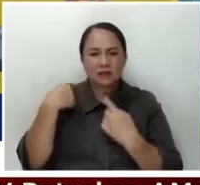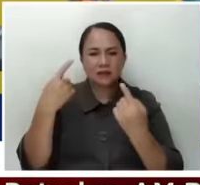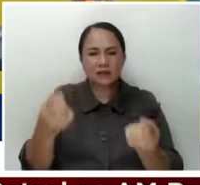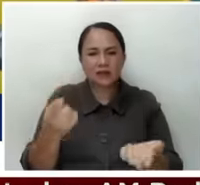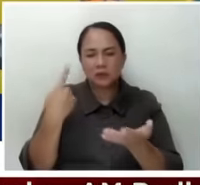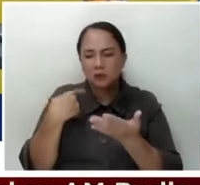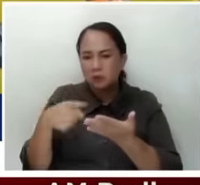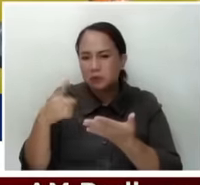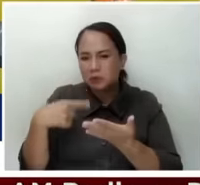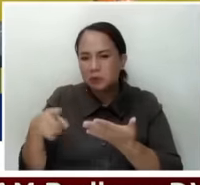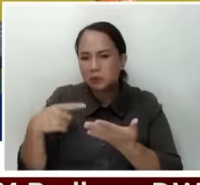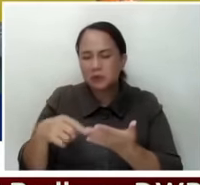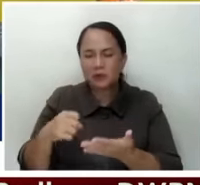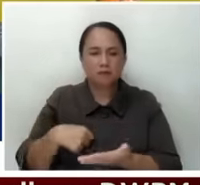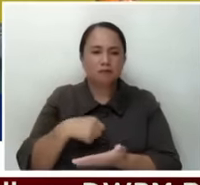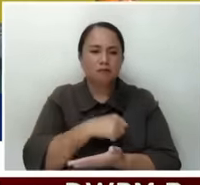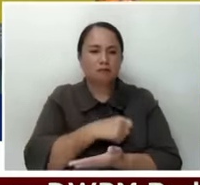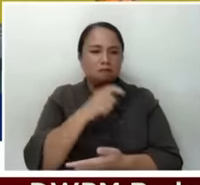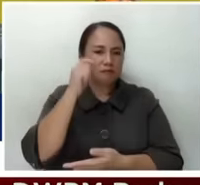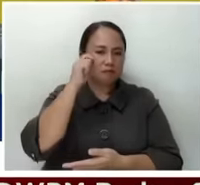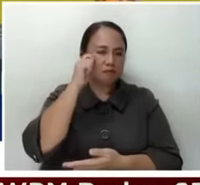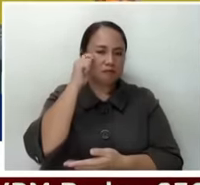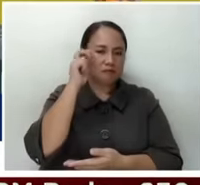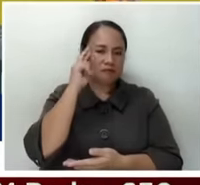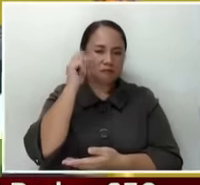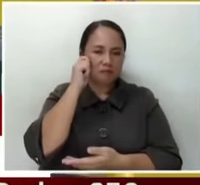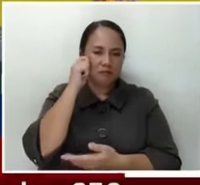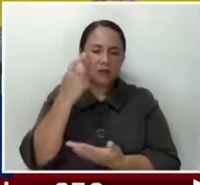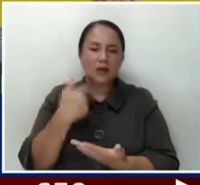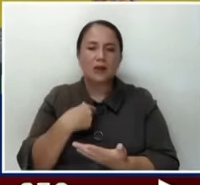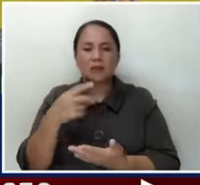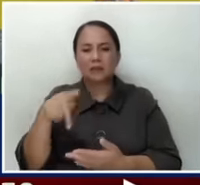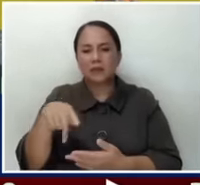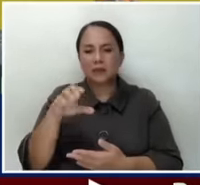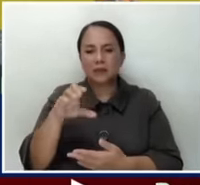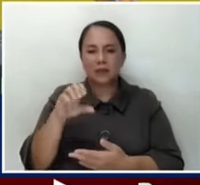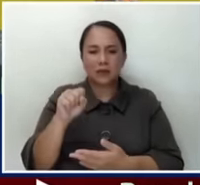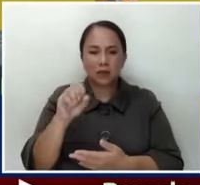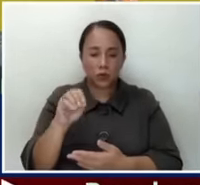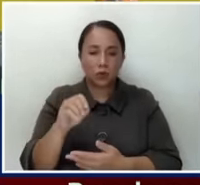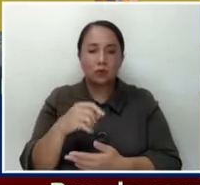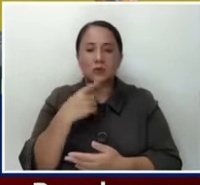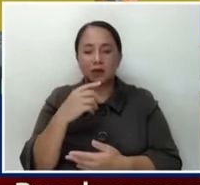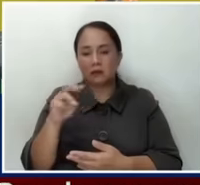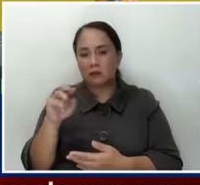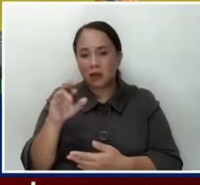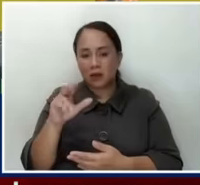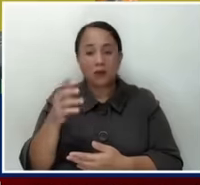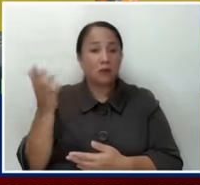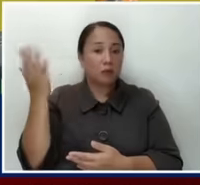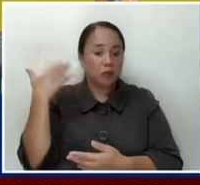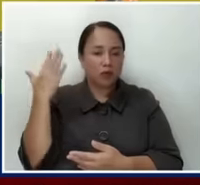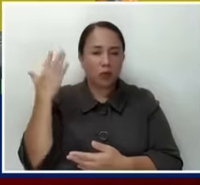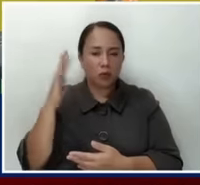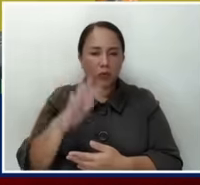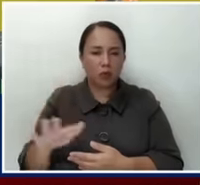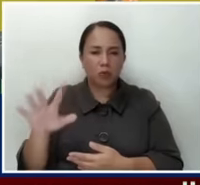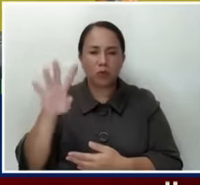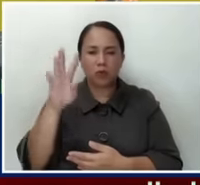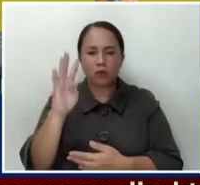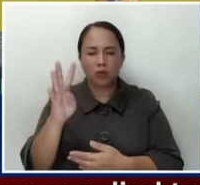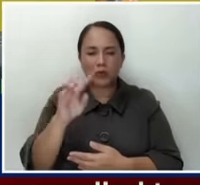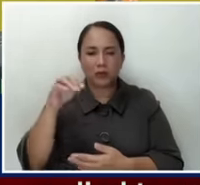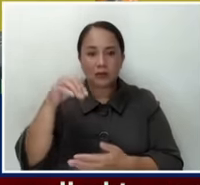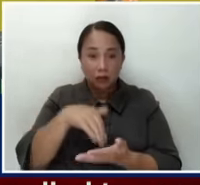paimbestigahan ni Senator Rafi Tulfo ang lotto operations ng PCSO. Sabi ni Myla, kung dati ay umaabot ng mga